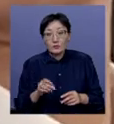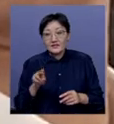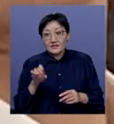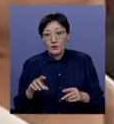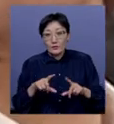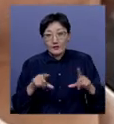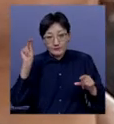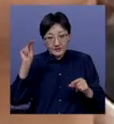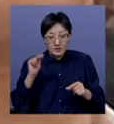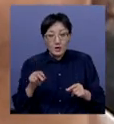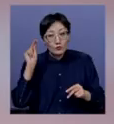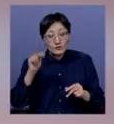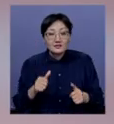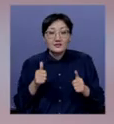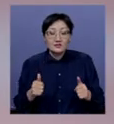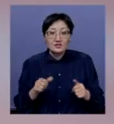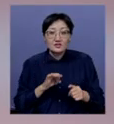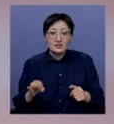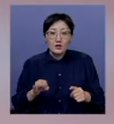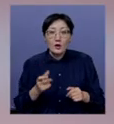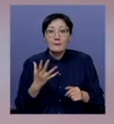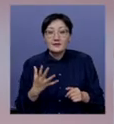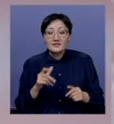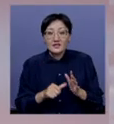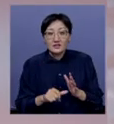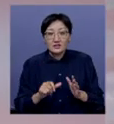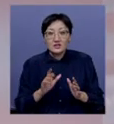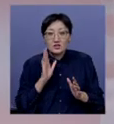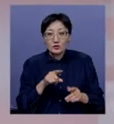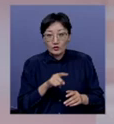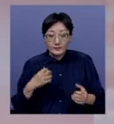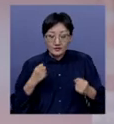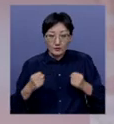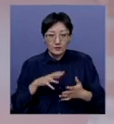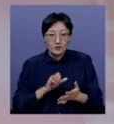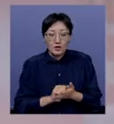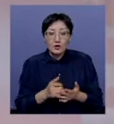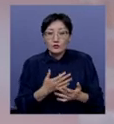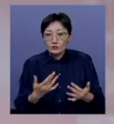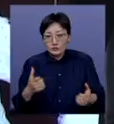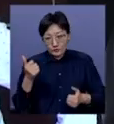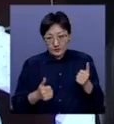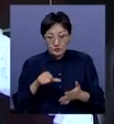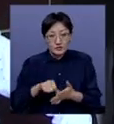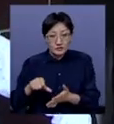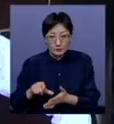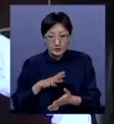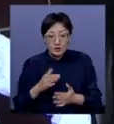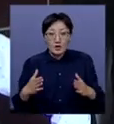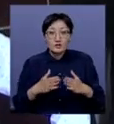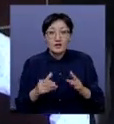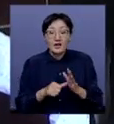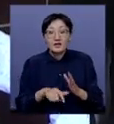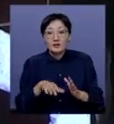Кетебаевтың мектепте үлгерімі жақсы болған, әрі 5-6 жыл көлемінде спортпен айналысып, түрлі жарыстардан жүлделі оралған екен. Үйде